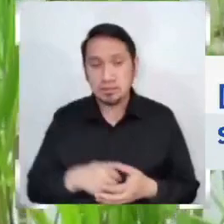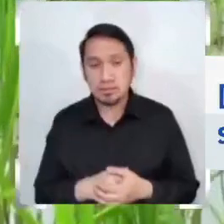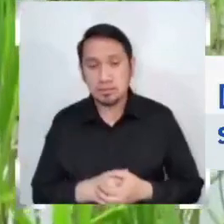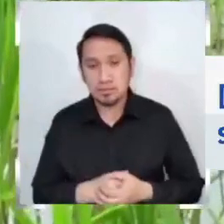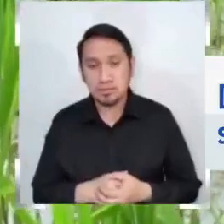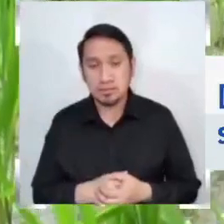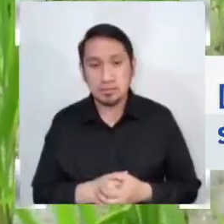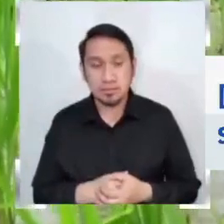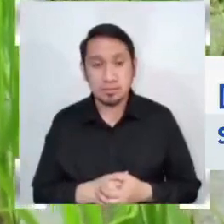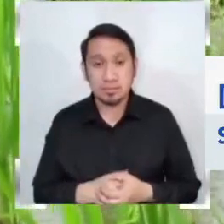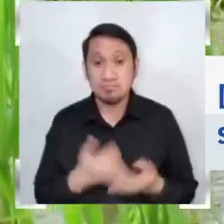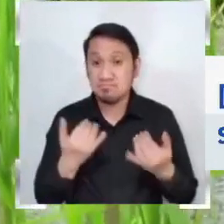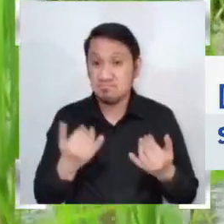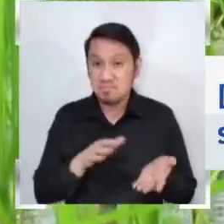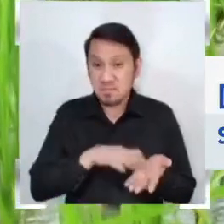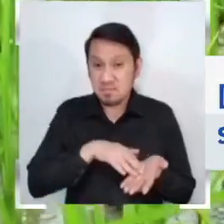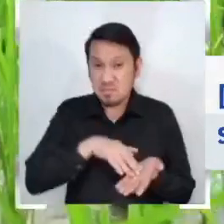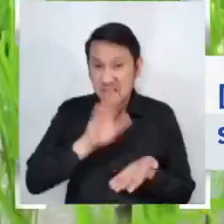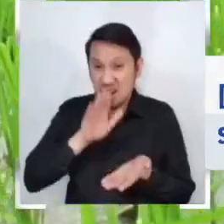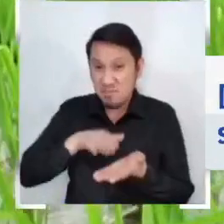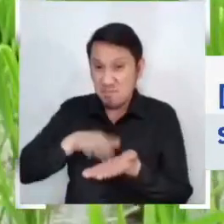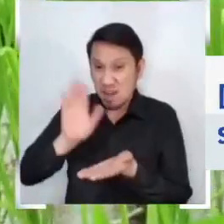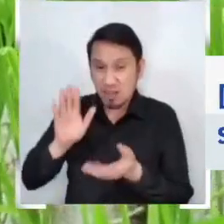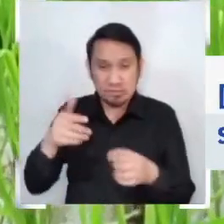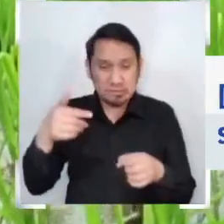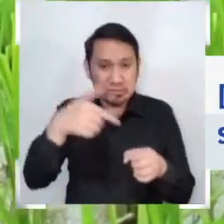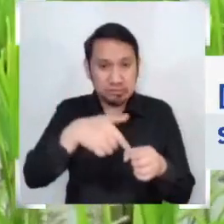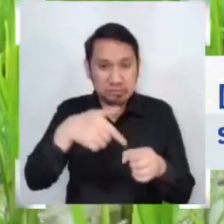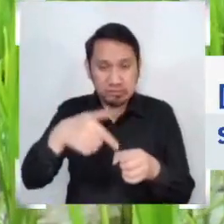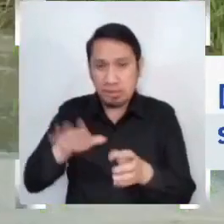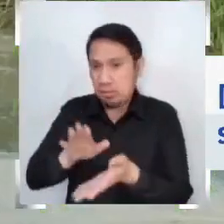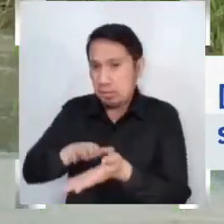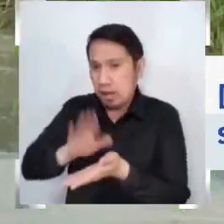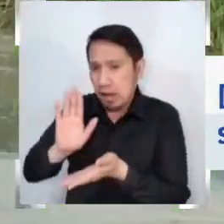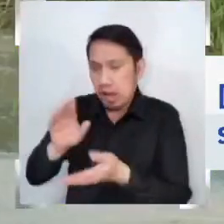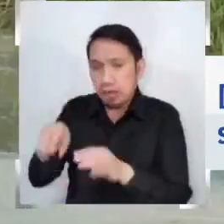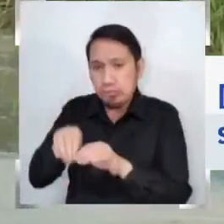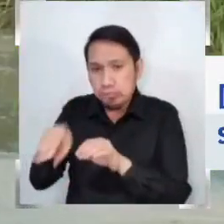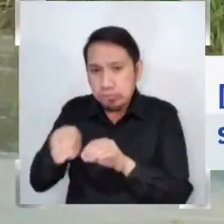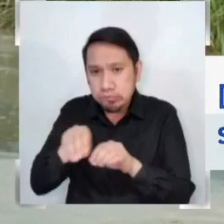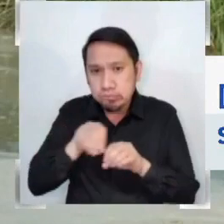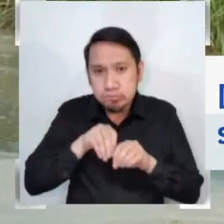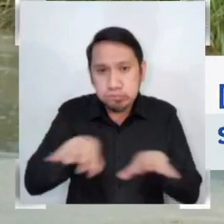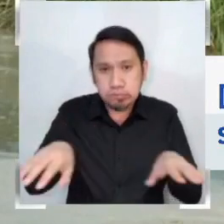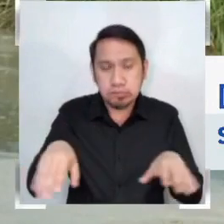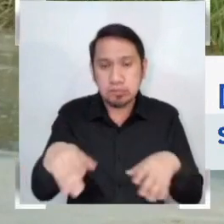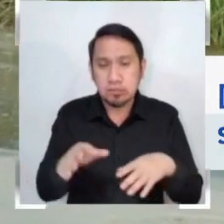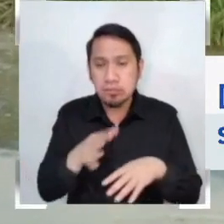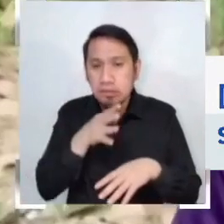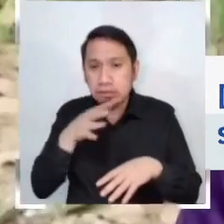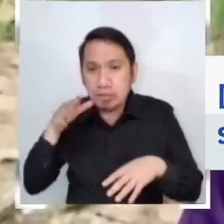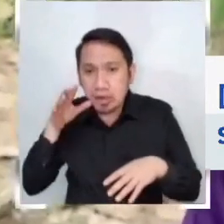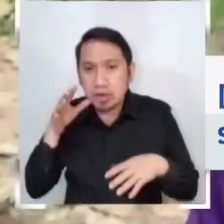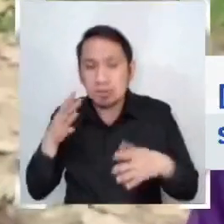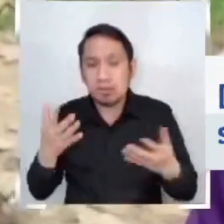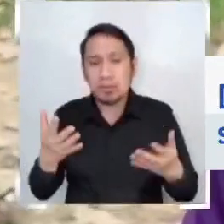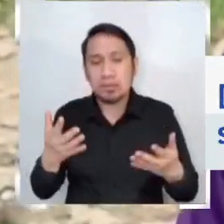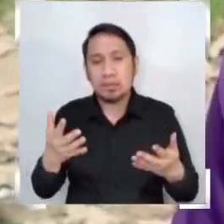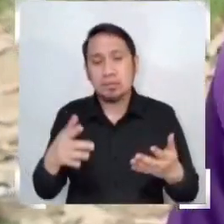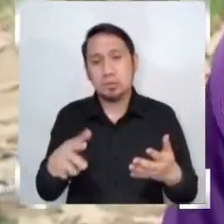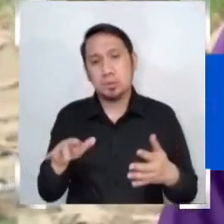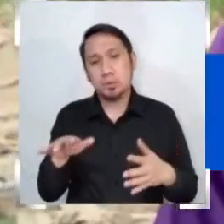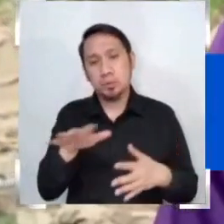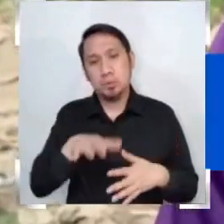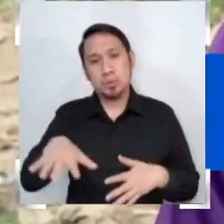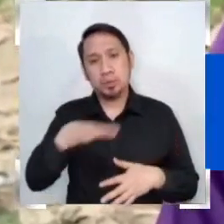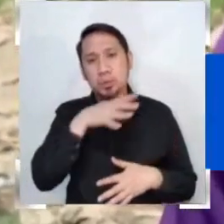Kadikit ng mahal na gasolina, ang pagtaas din ng presyo ng fertilizer o abono. Ramdam na nga ito ng ilang magsasaka. Kumikita po,